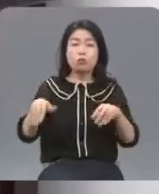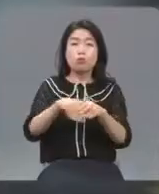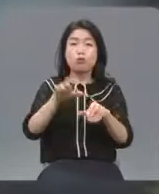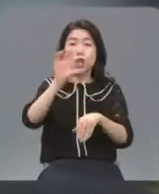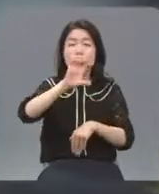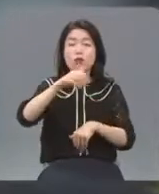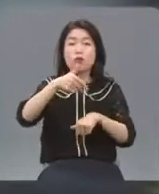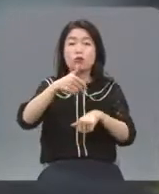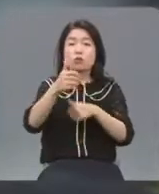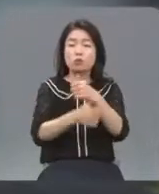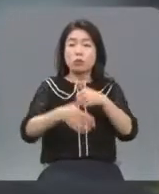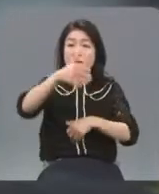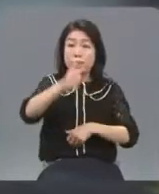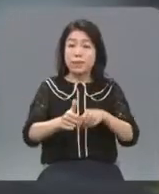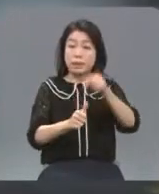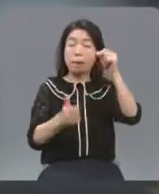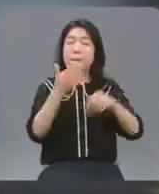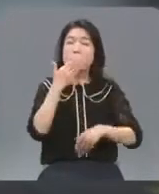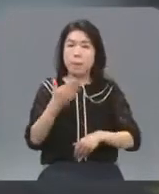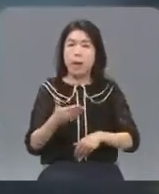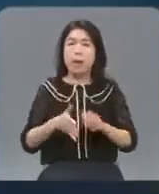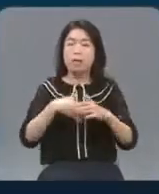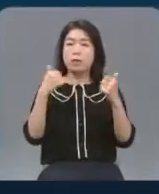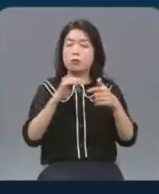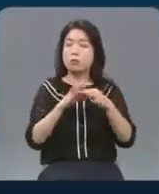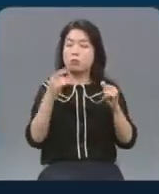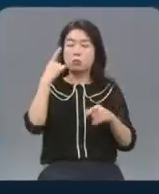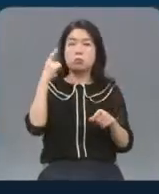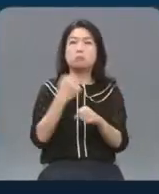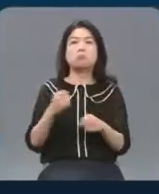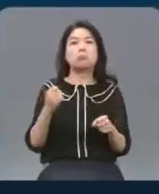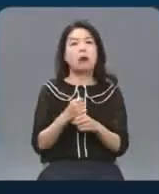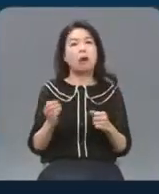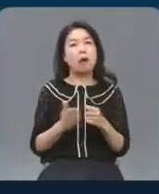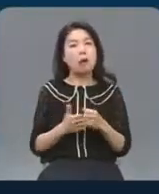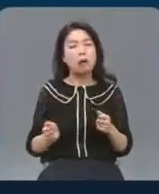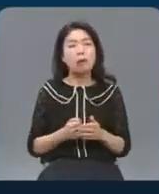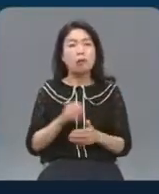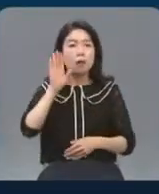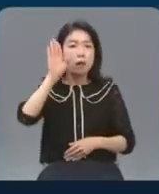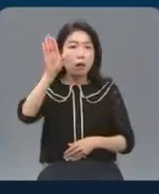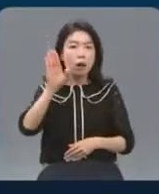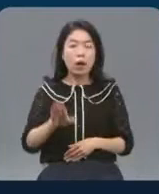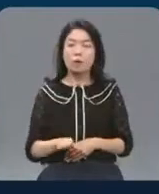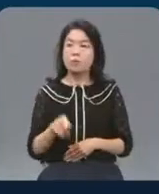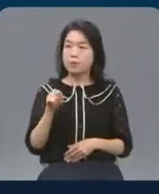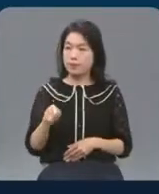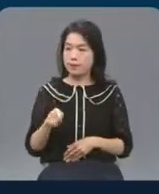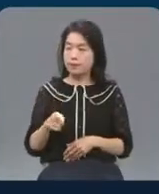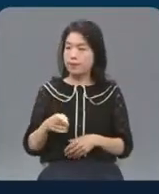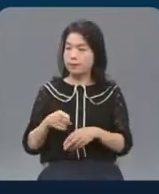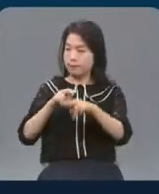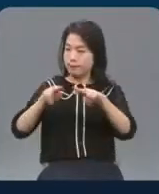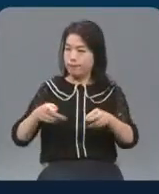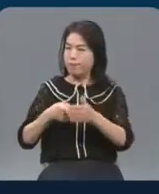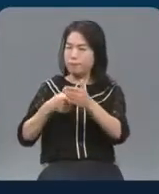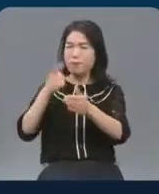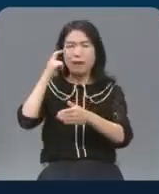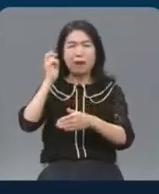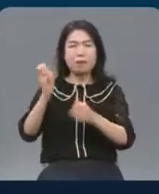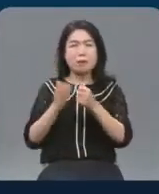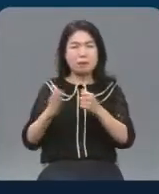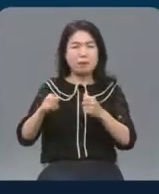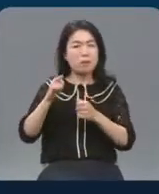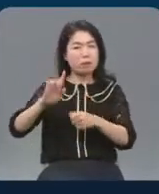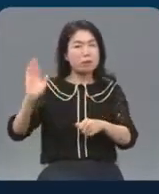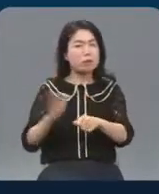가능합니다 시 우회 관계자는 당황스러운 결과 라면서 향후 가처분신청 가능성을 고려할 때 집행부가